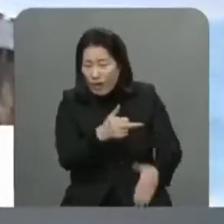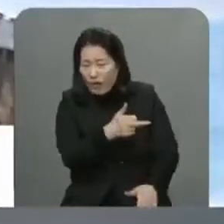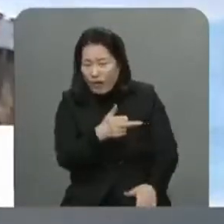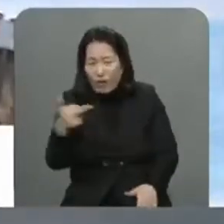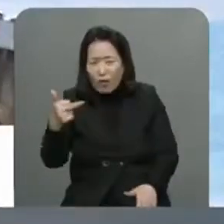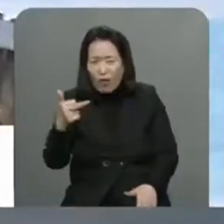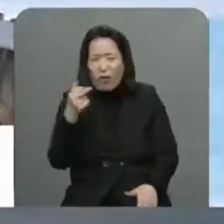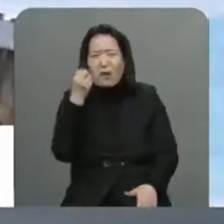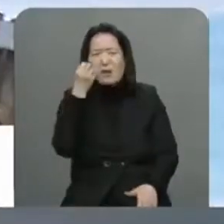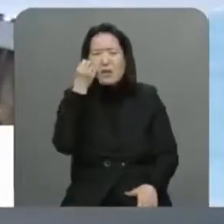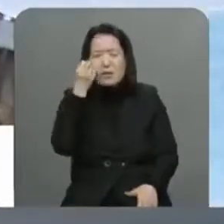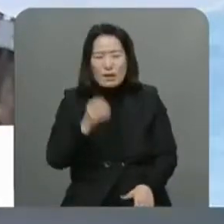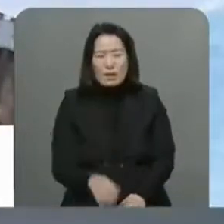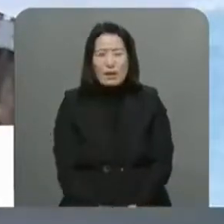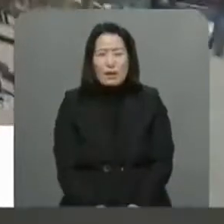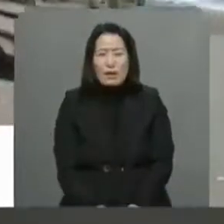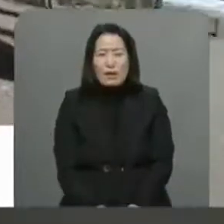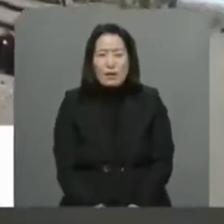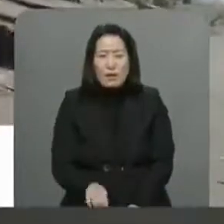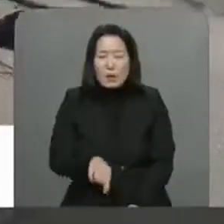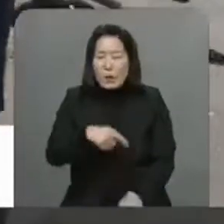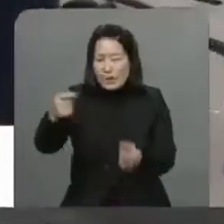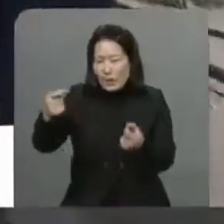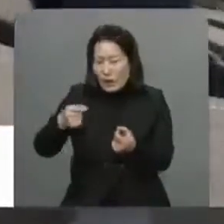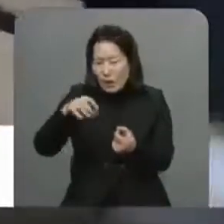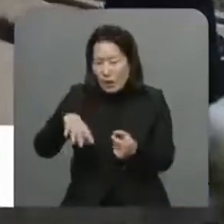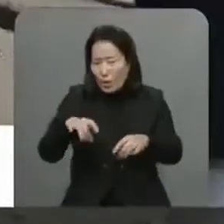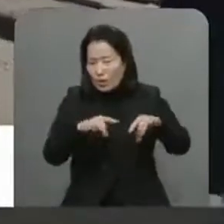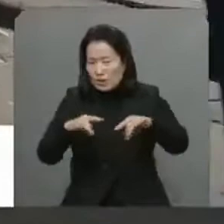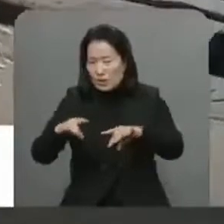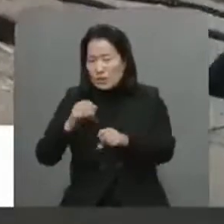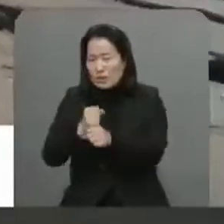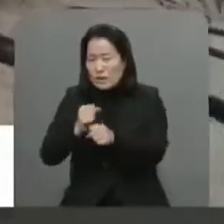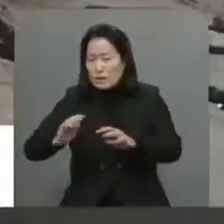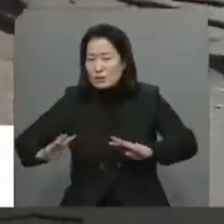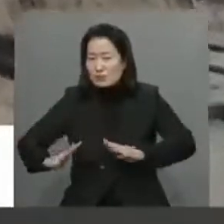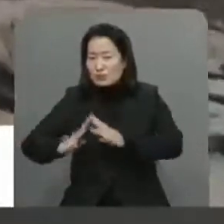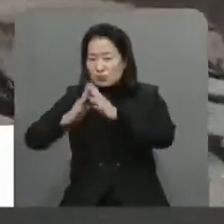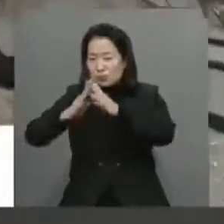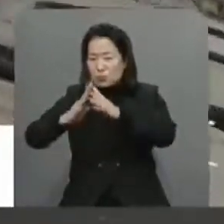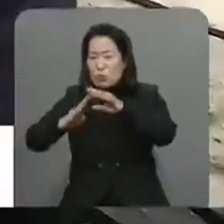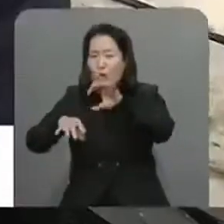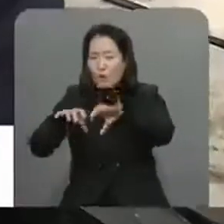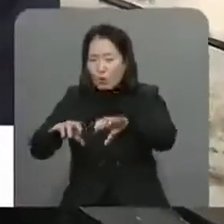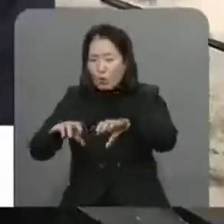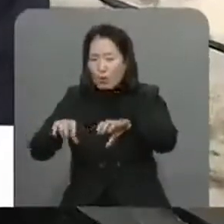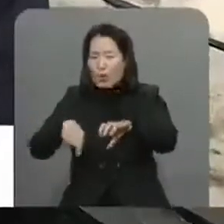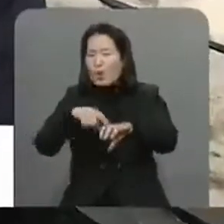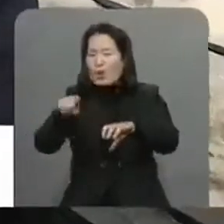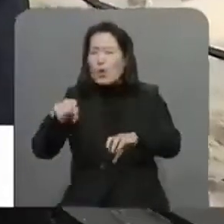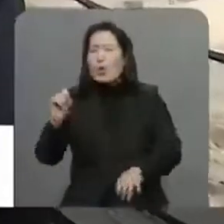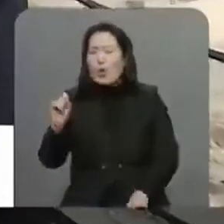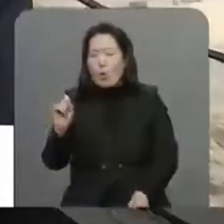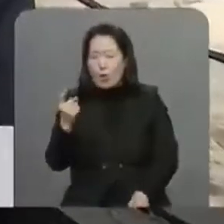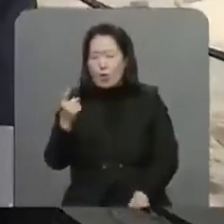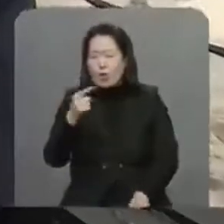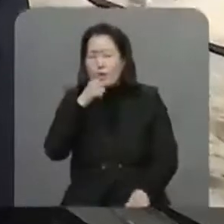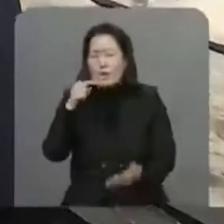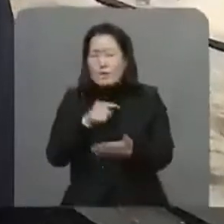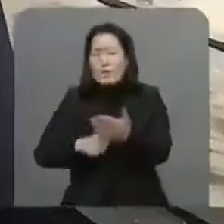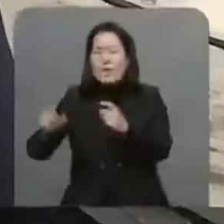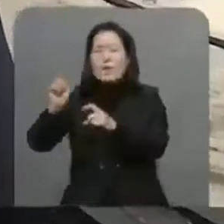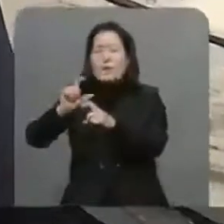지적합니다 그러면서 인근에서 진행중인 화력발전소 건설 공사가 피해를 더욱 키우고 있다고